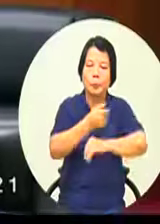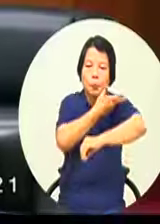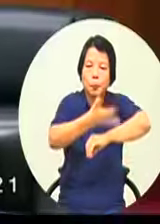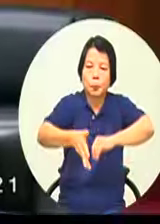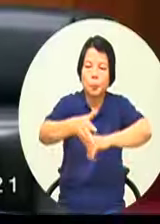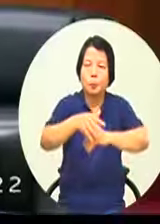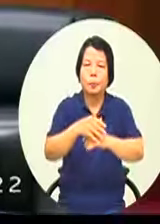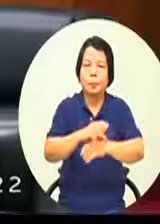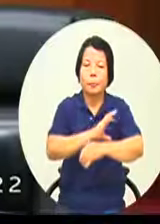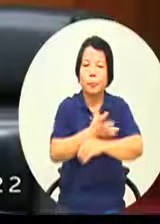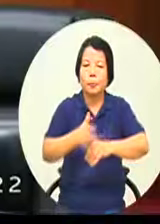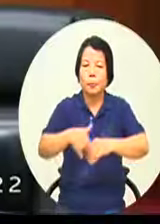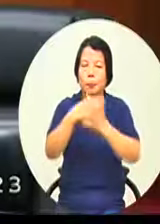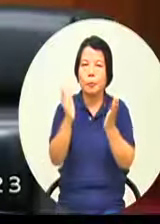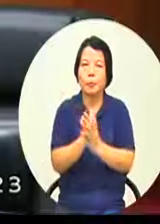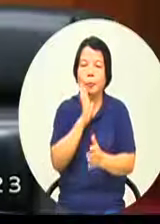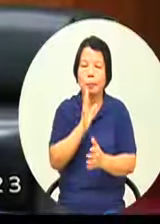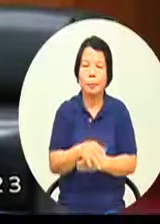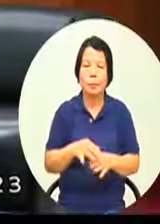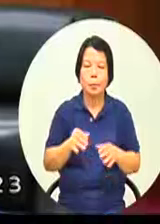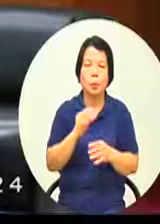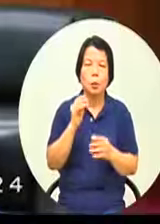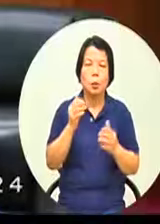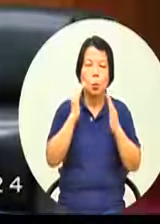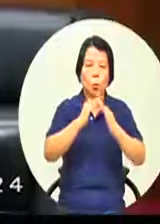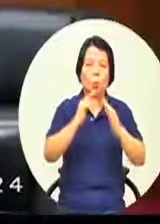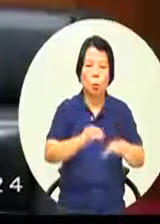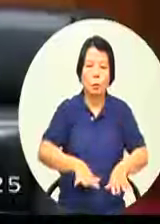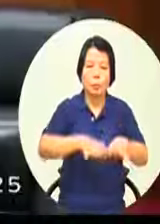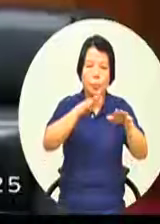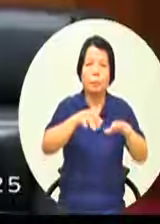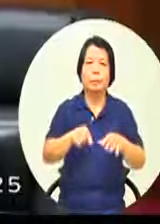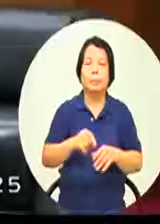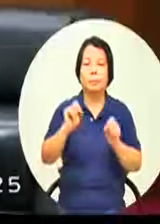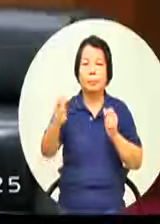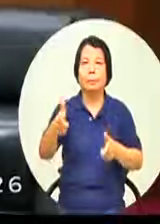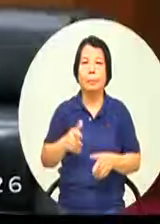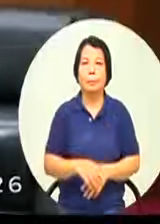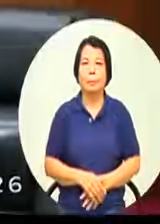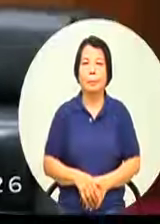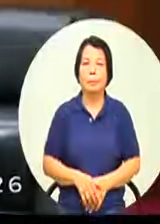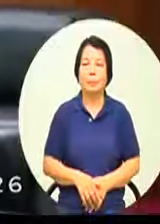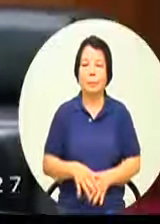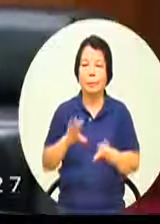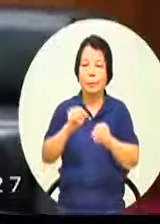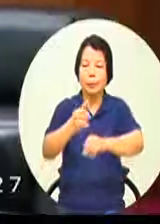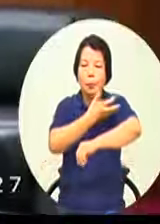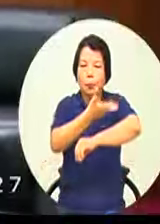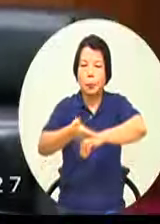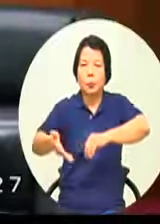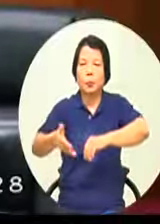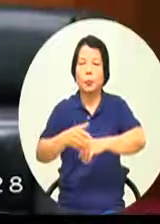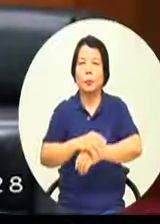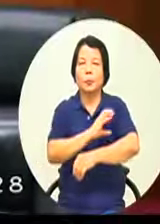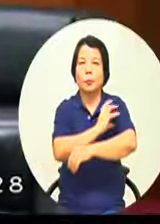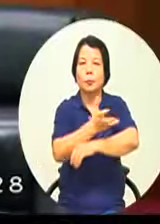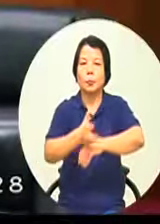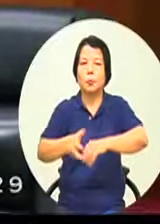灾害，在都市是淹水了，这个淹水这个，所以在土石流的这个部分可能会